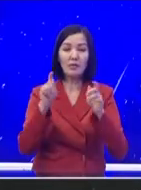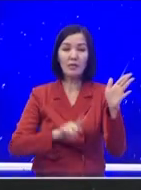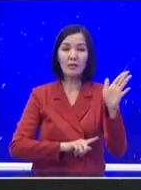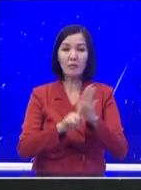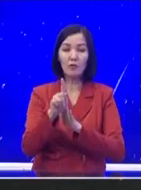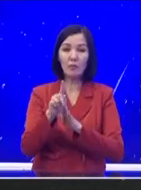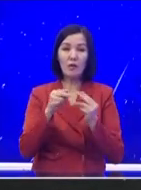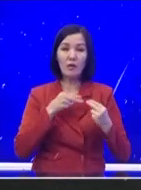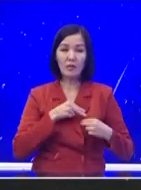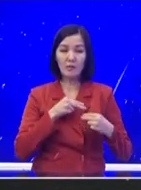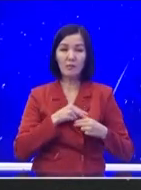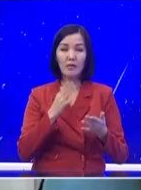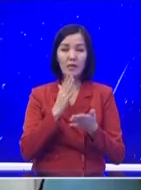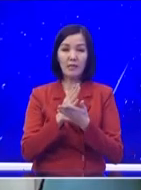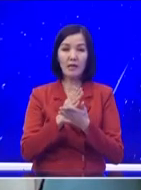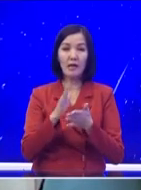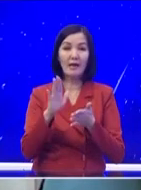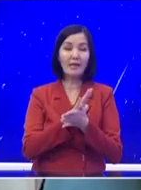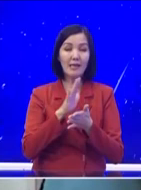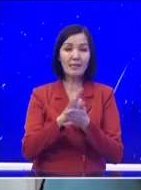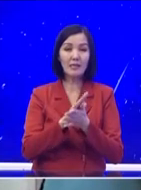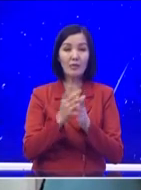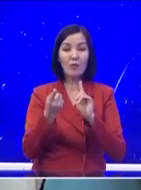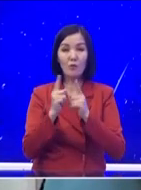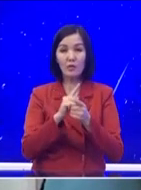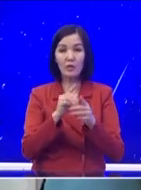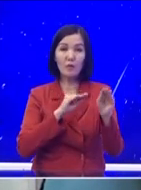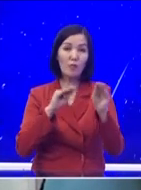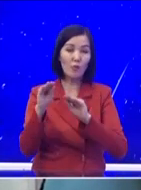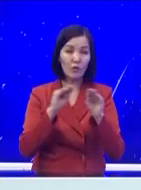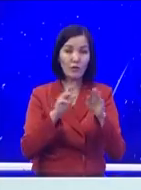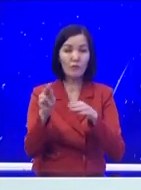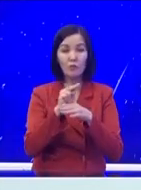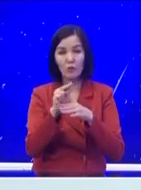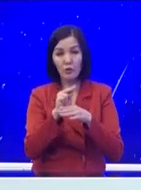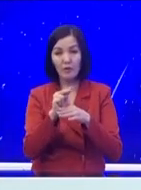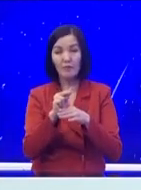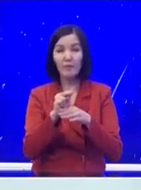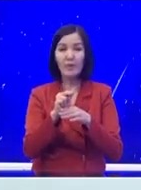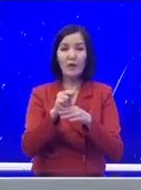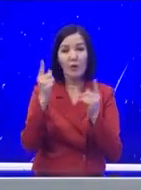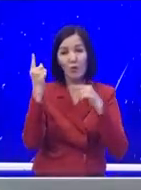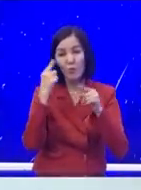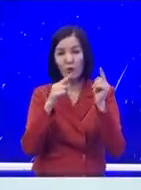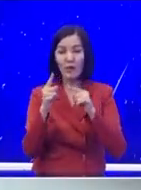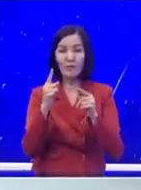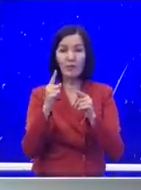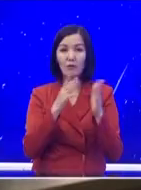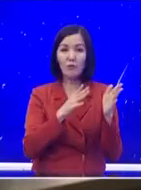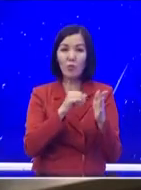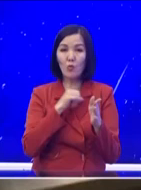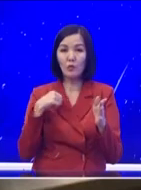бастап қызмет атқарып келеді. Газеттің бет әлпетін өзгертіп, өңдеп, ажарын ашып, дизайнын бір өзі реттеп